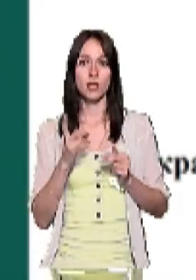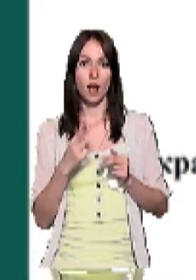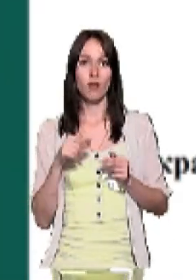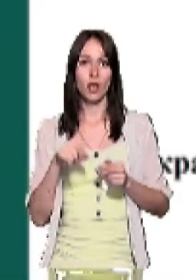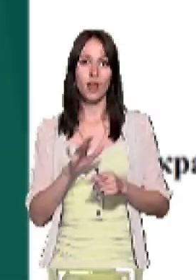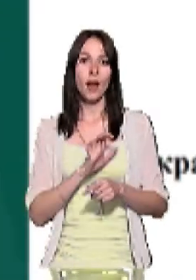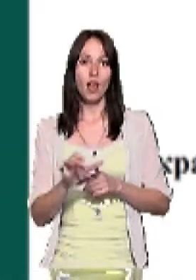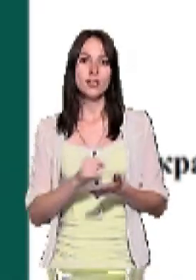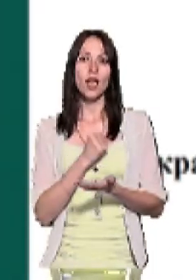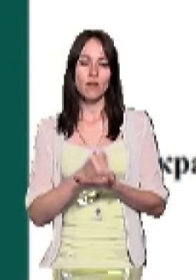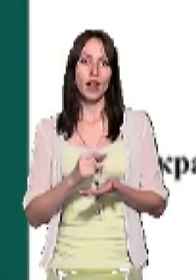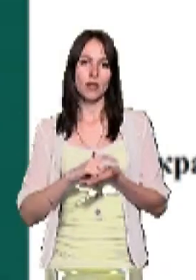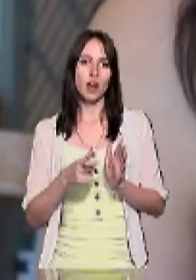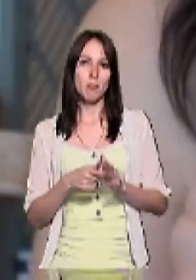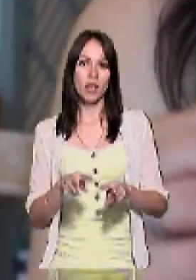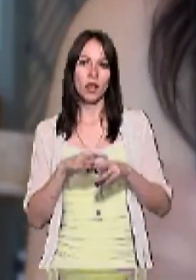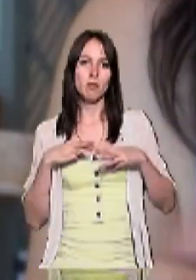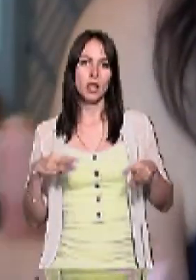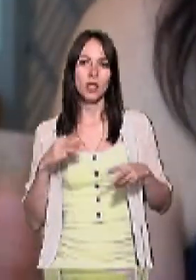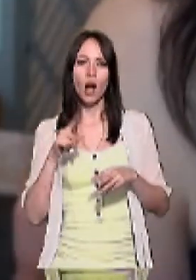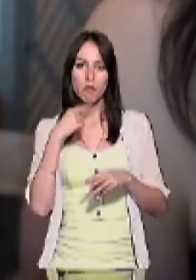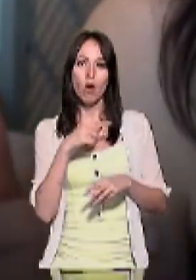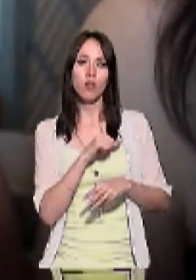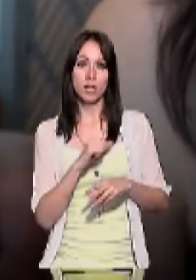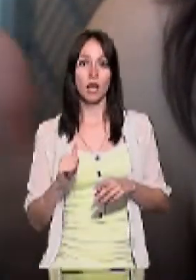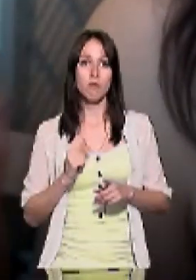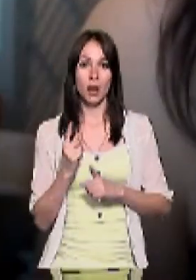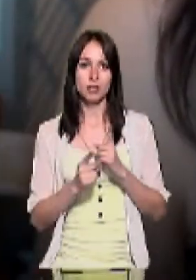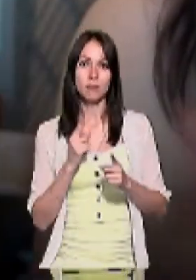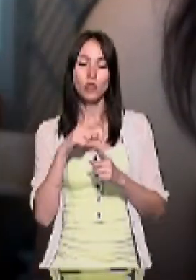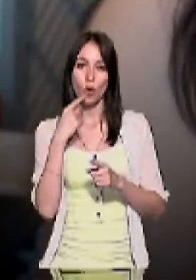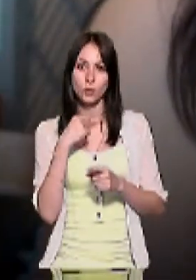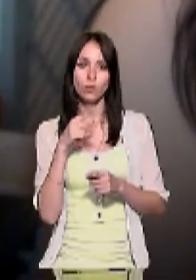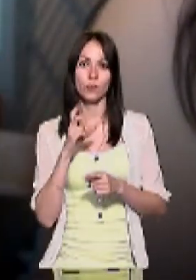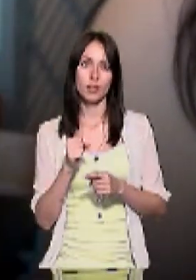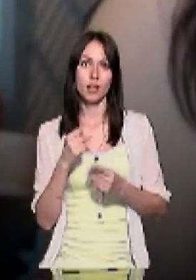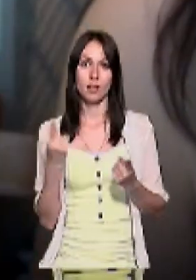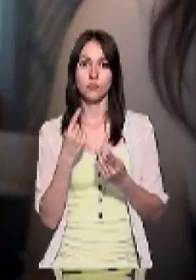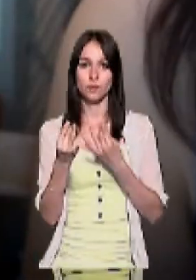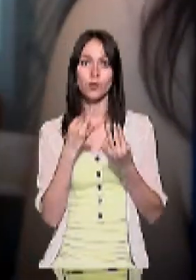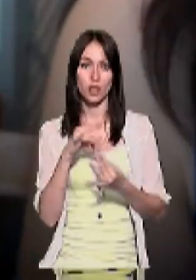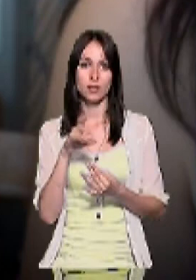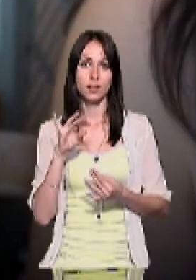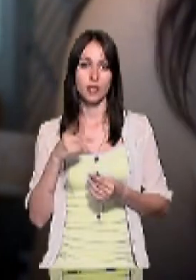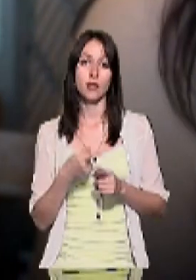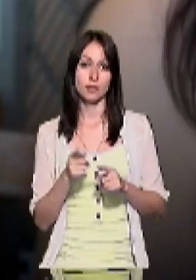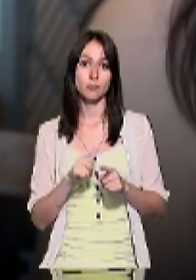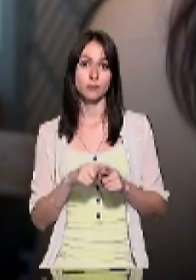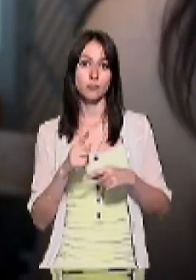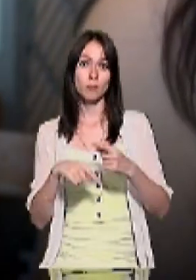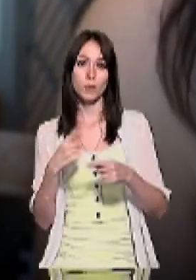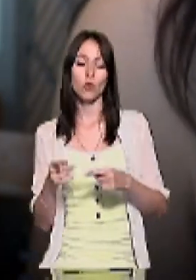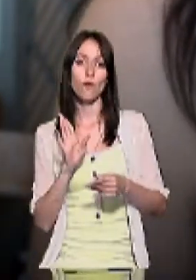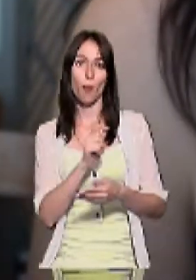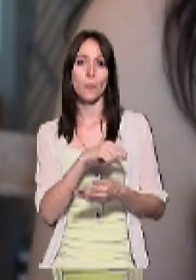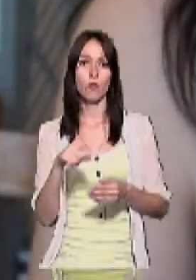редакцію затвердив Кабінет міністрів. Мова сама змінюється, розмовна, публіцистичний стиль. І це нормально, що переходить саме у